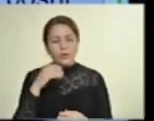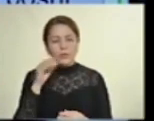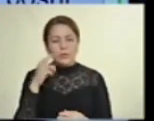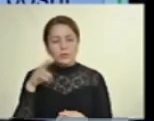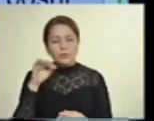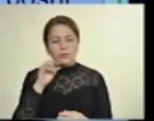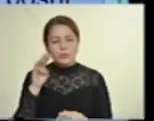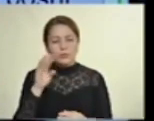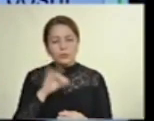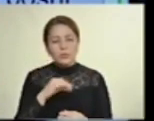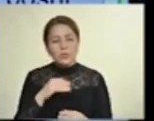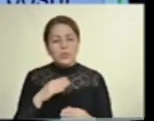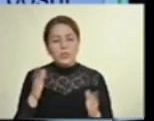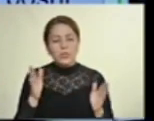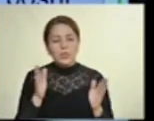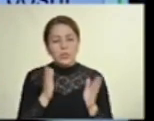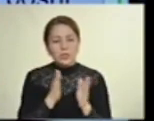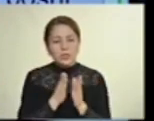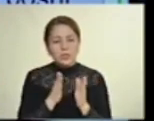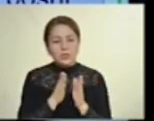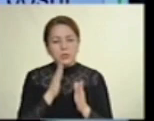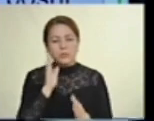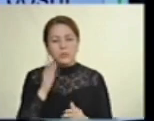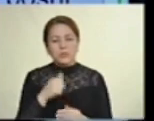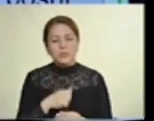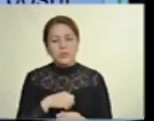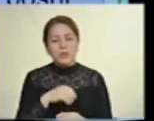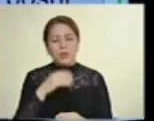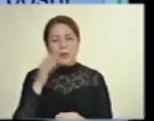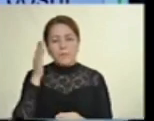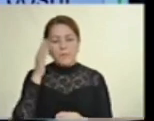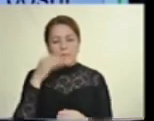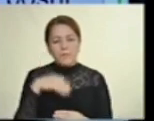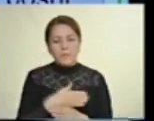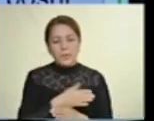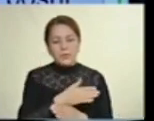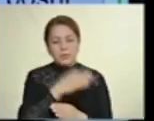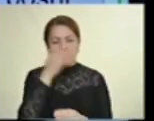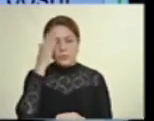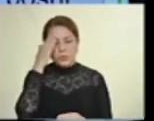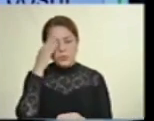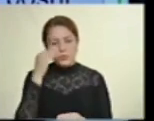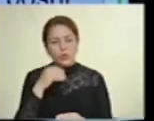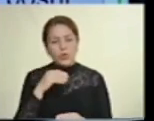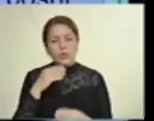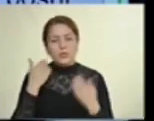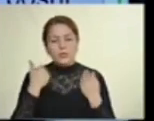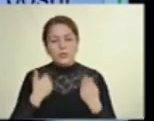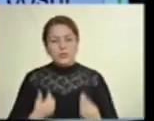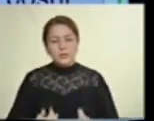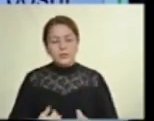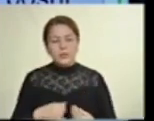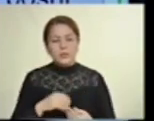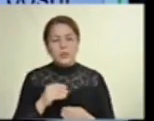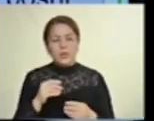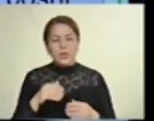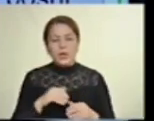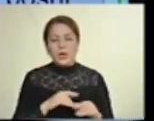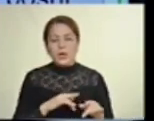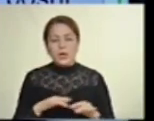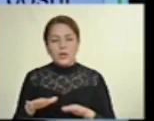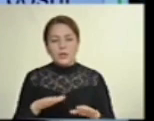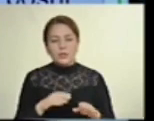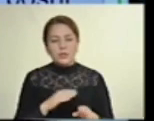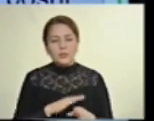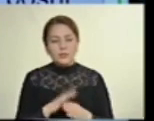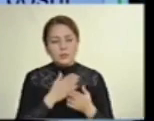qismlari ingichkaroq bo'ladi. Baliqlarning boshi tanasiga harakatsiz qo'shilib ketgan.